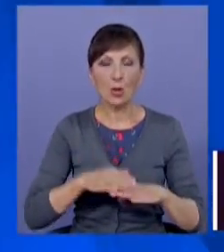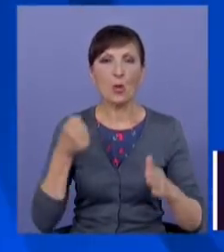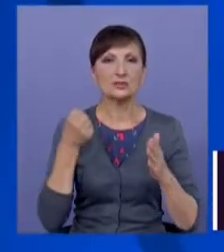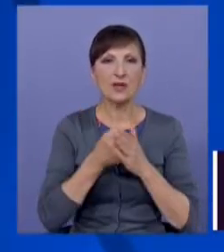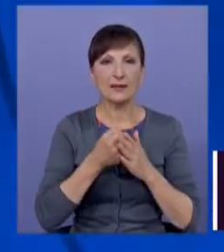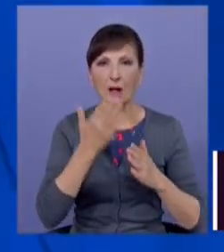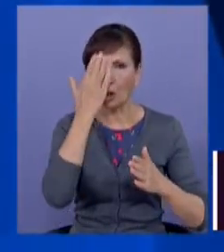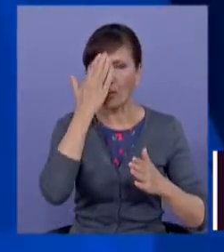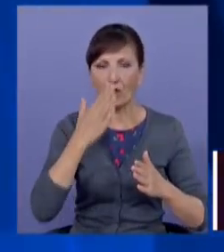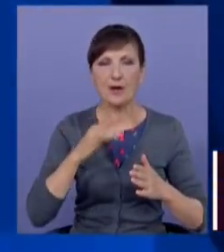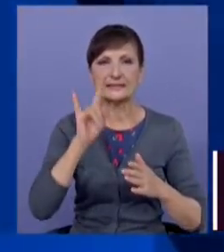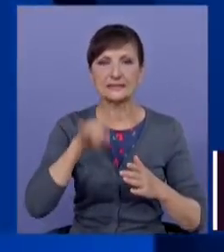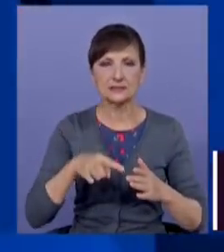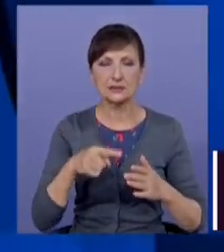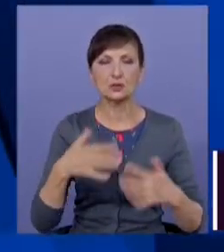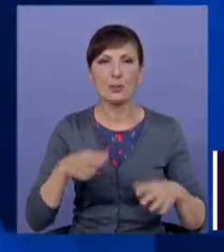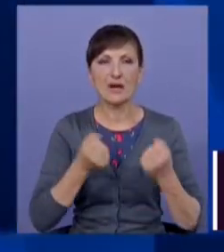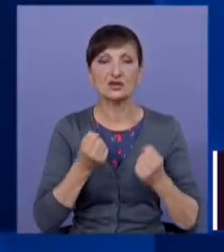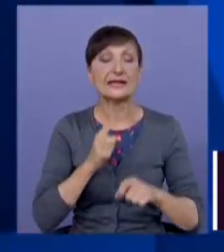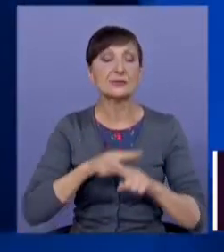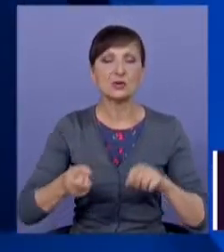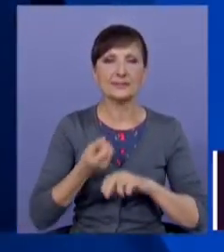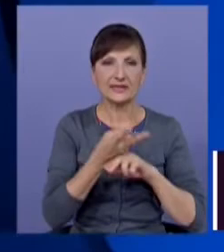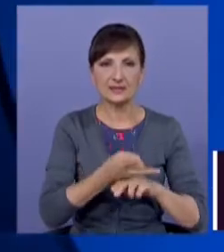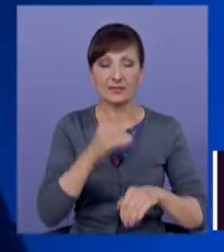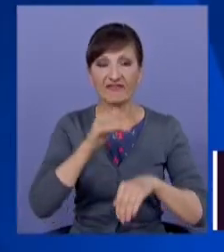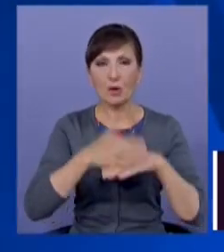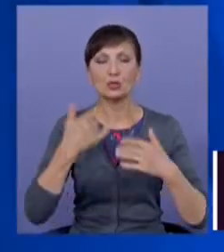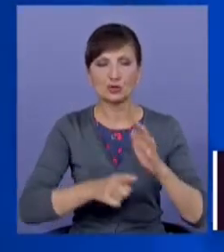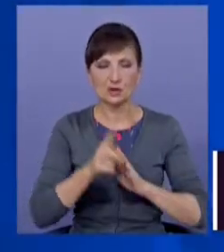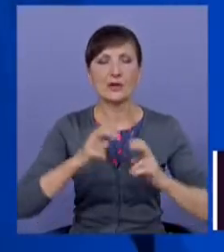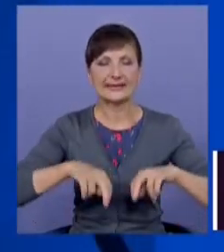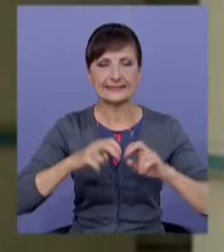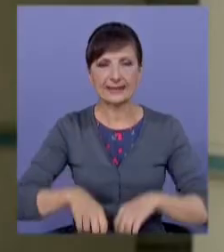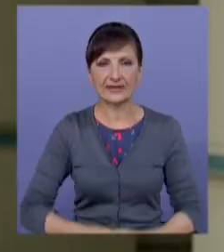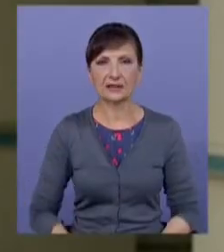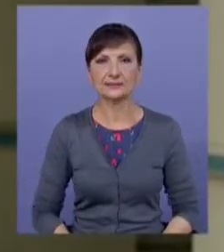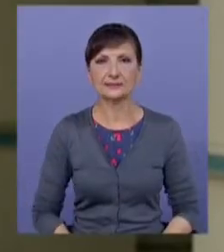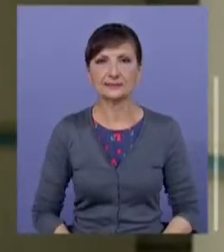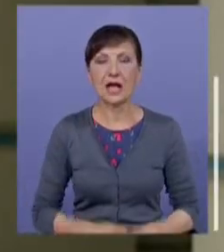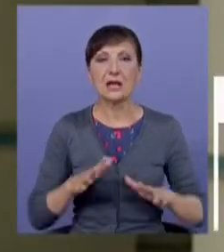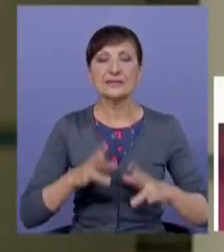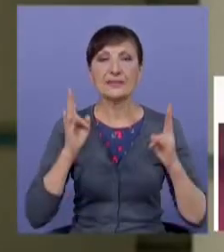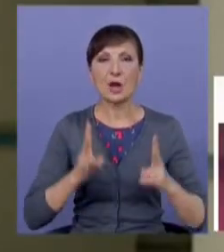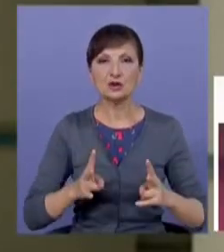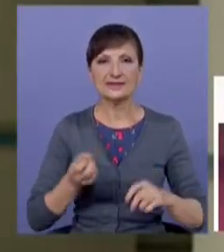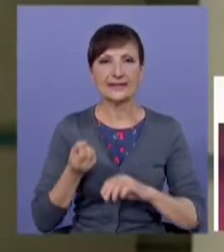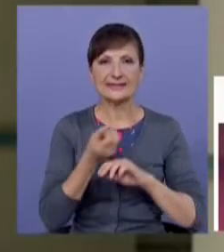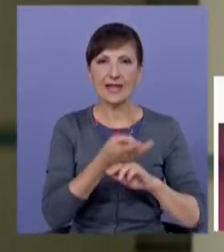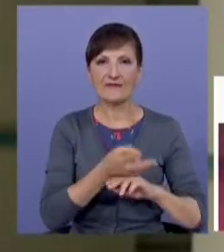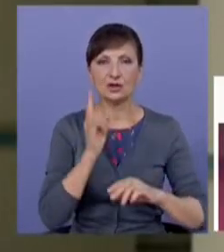о лобовое стекло. Ее срочно госпитализировали. По данному факту уже начато расследование. С места происшествия